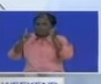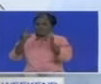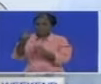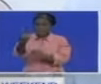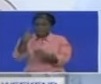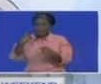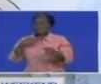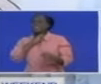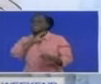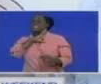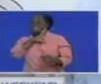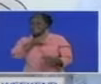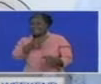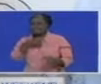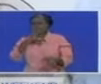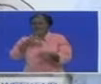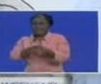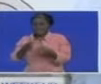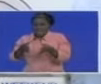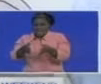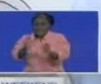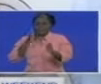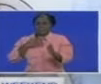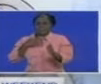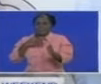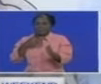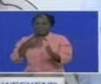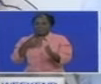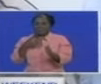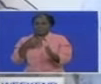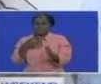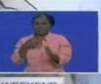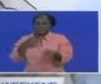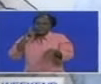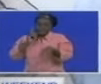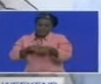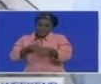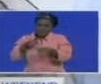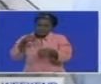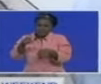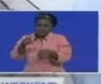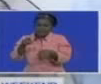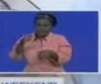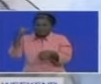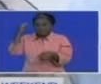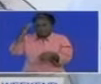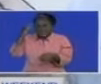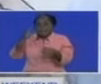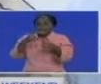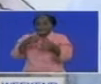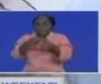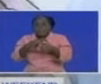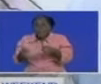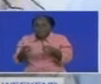nduru. Ilikuwa inachukua laini yetu kidogo inaiba fisuri, inakuja pandei. Sasa ndio hili ilikuwa kwa kichwa lakini iko tupatia